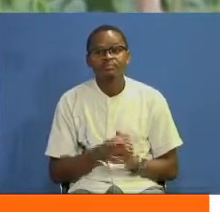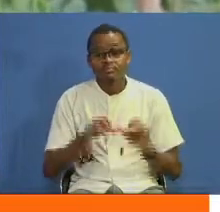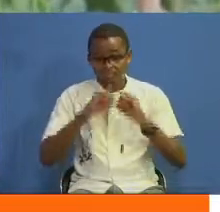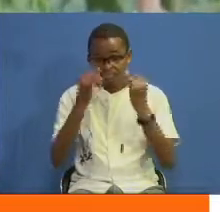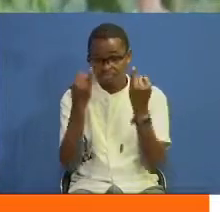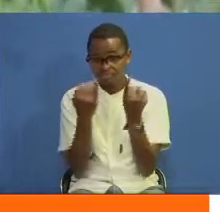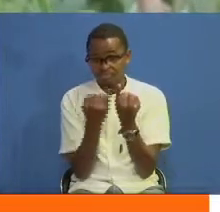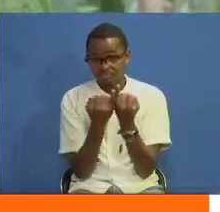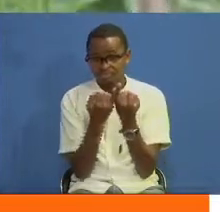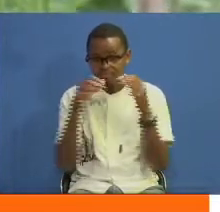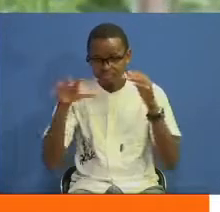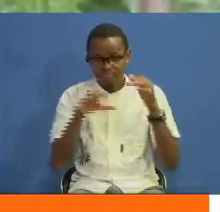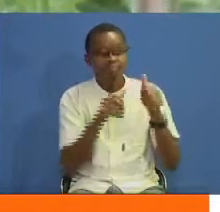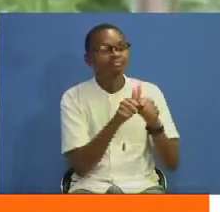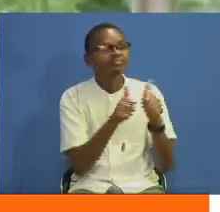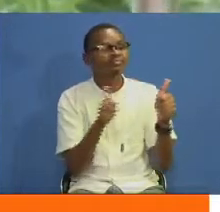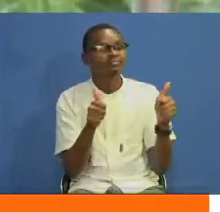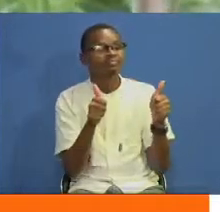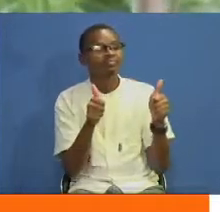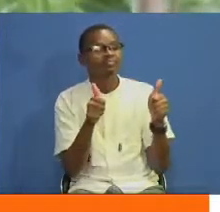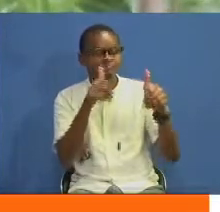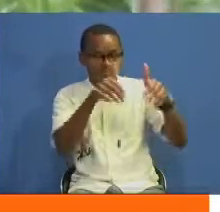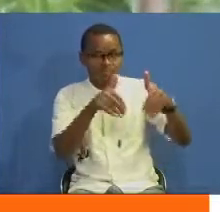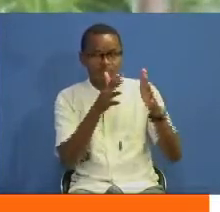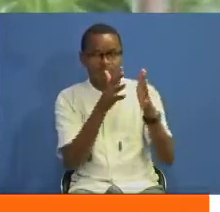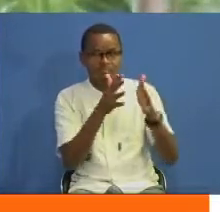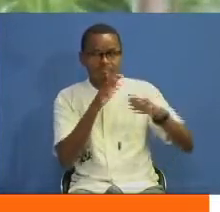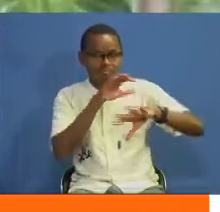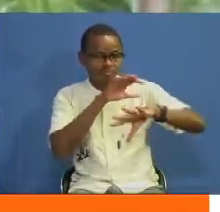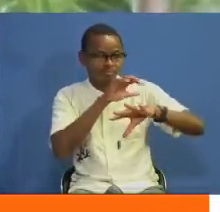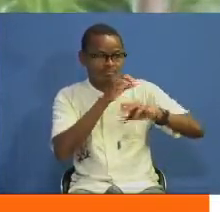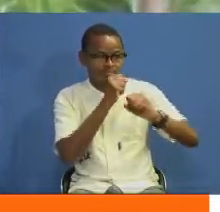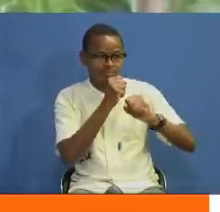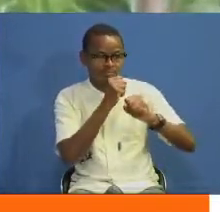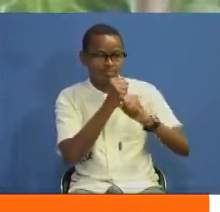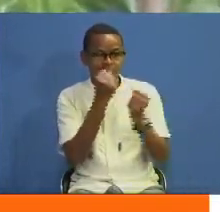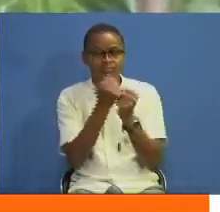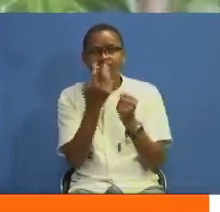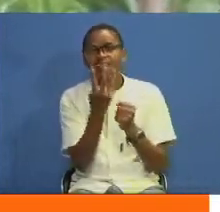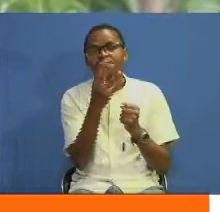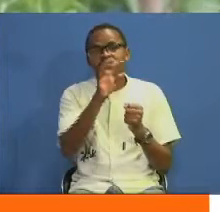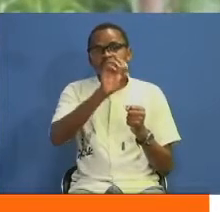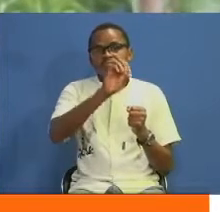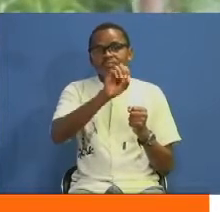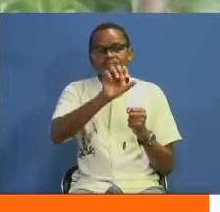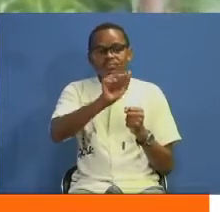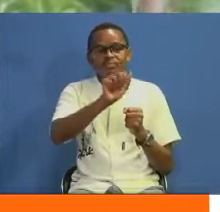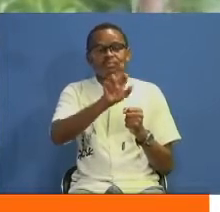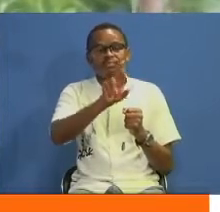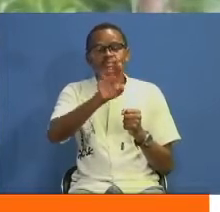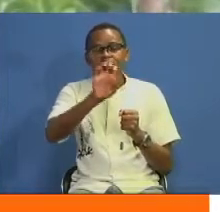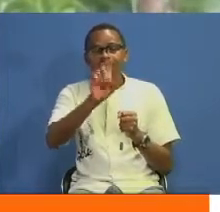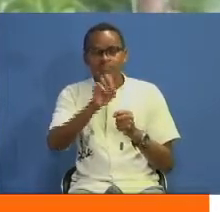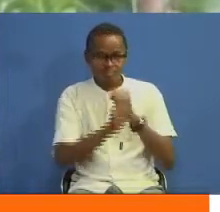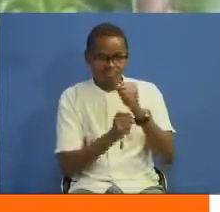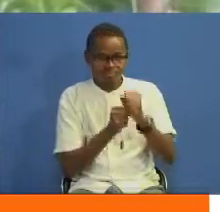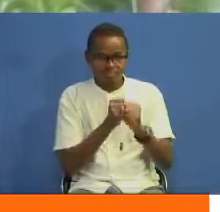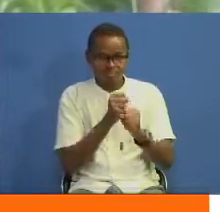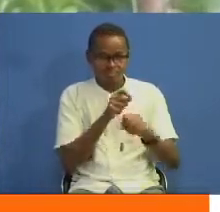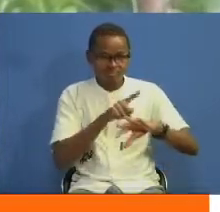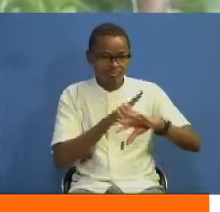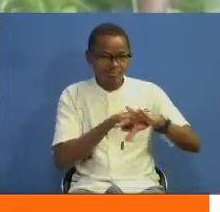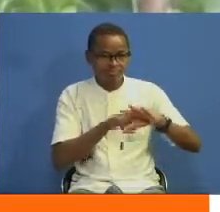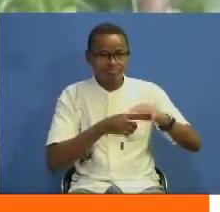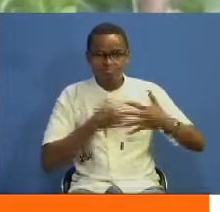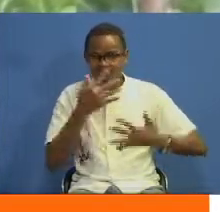mzuri, kazi ya ukulima ya passion itanifanya hata niweze nipande eka 40 kwa mwaka. Na hiyo ni kazi